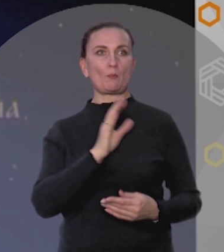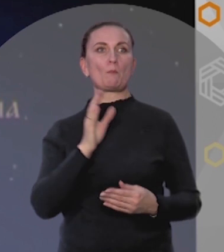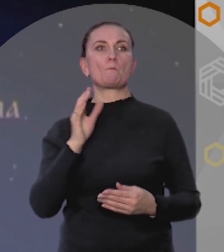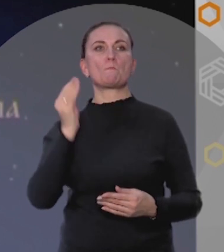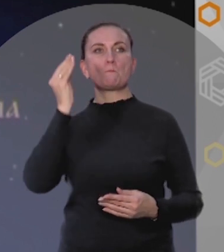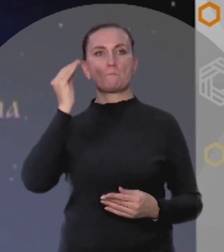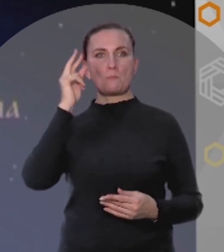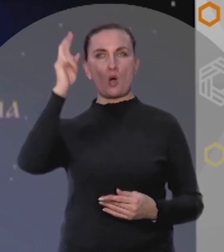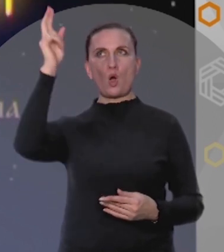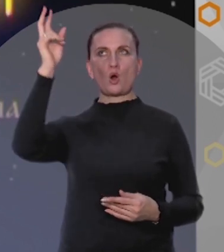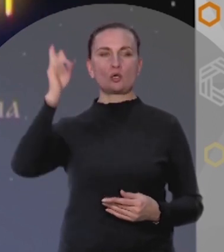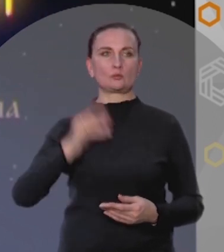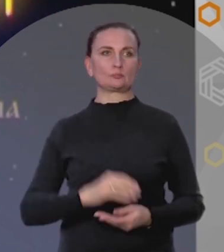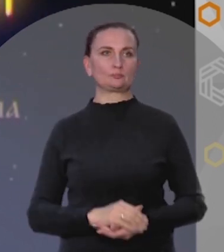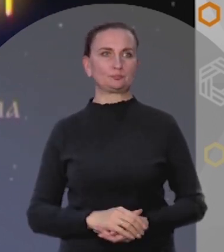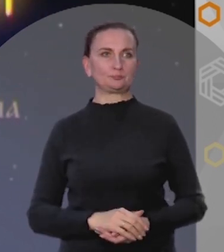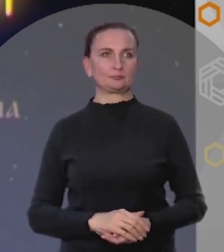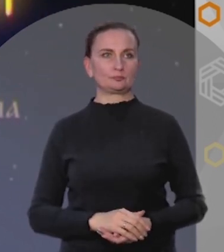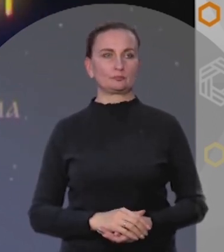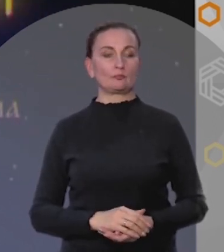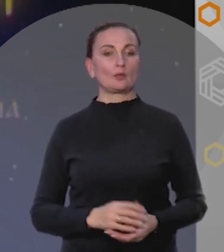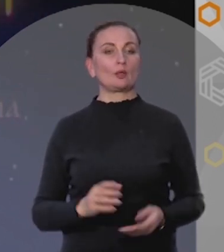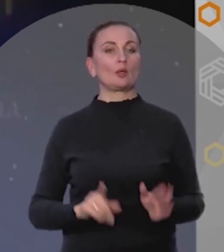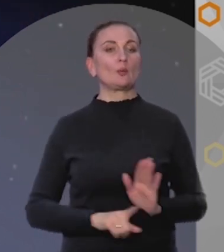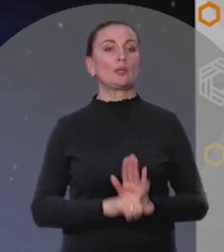было Бог.